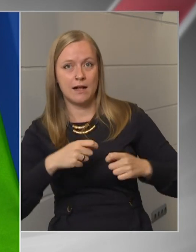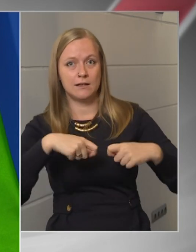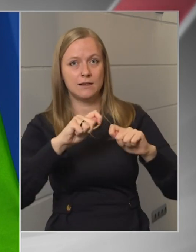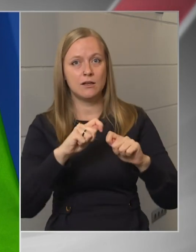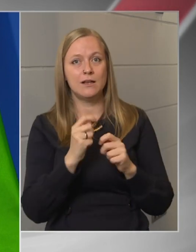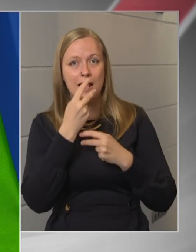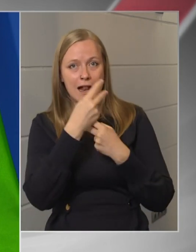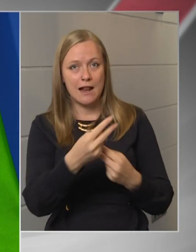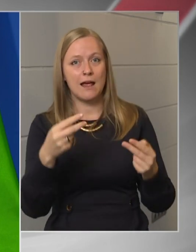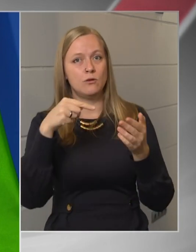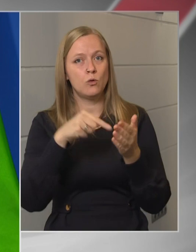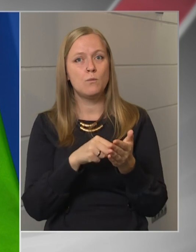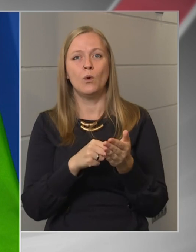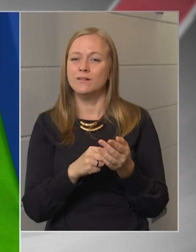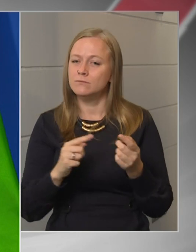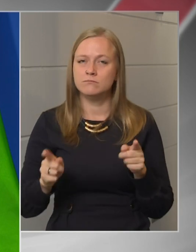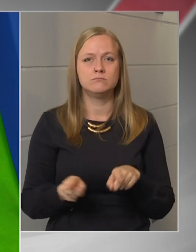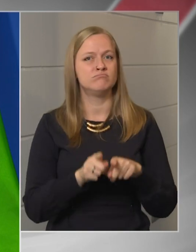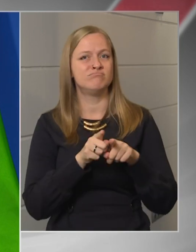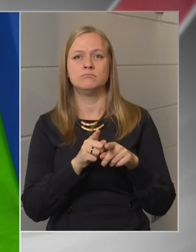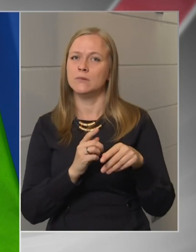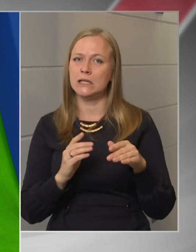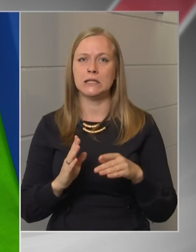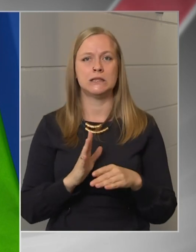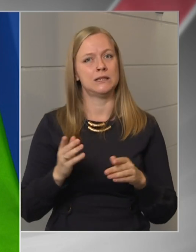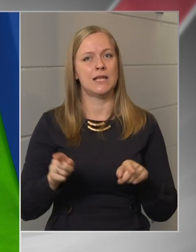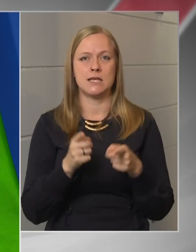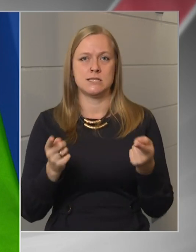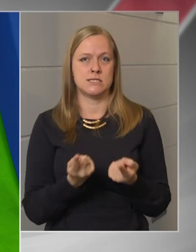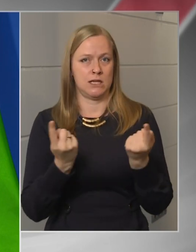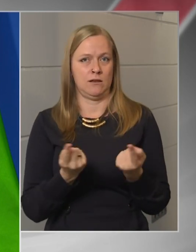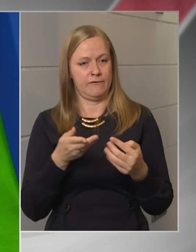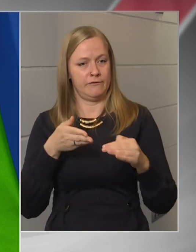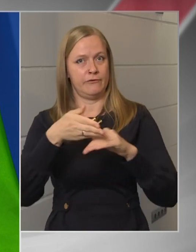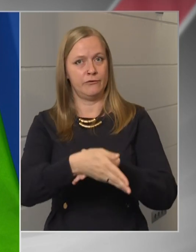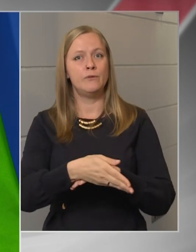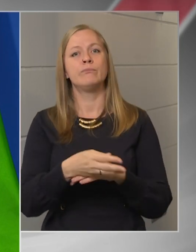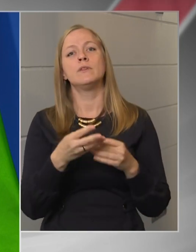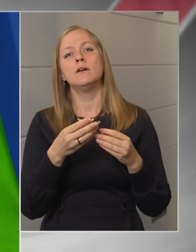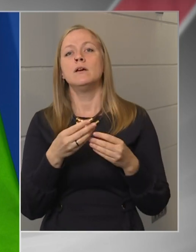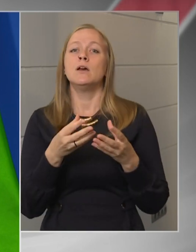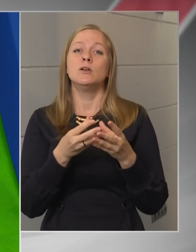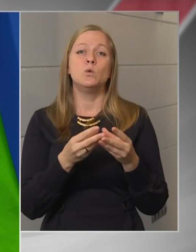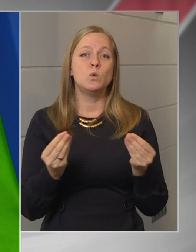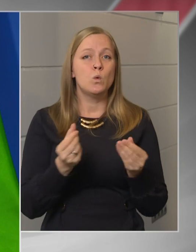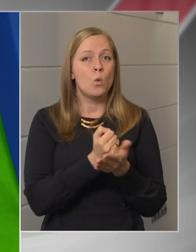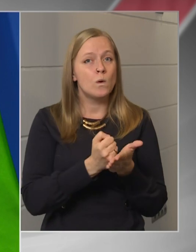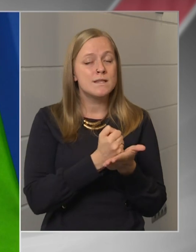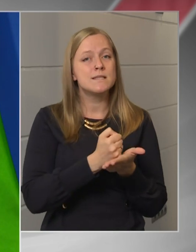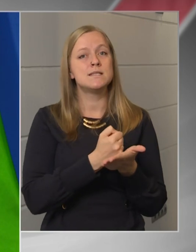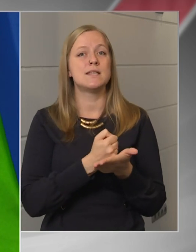intenzív terápiás ellátást kellett adni a sérültnek. A gyógyszeres kezelés mellett